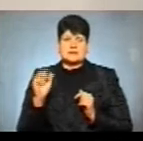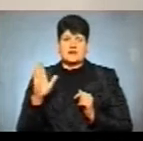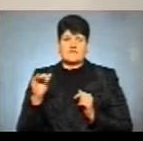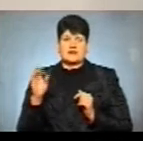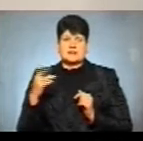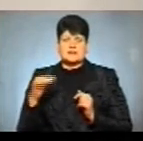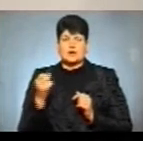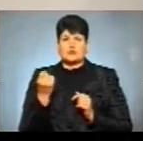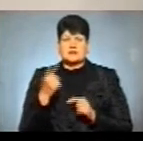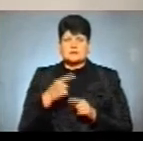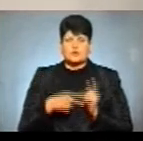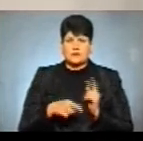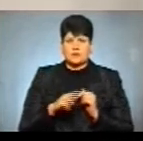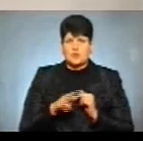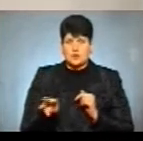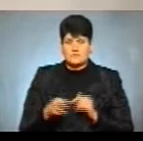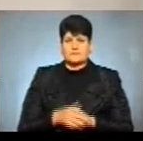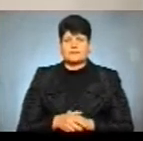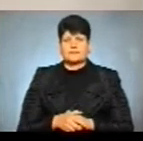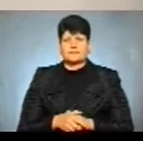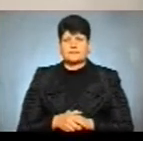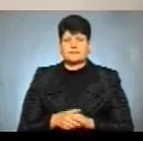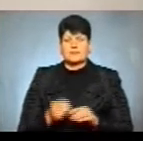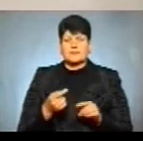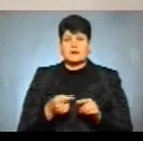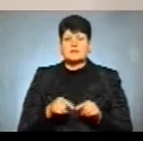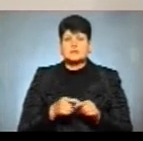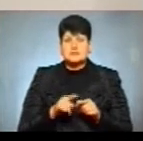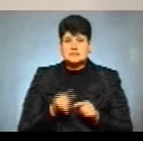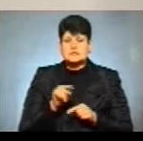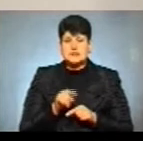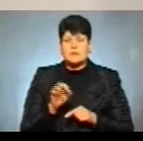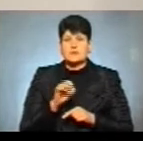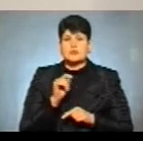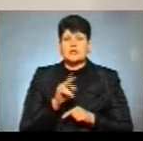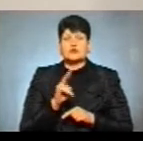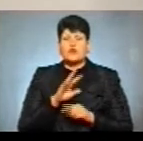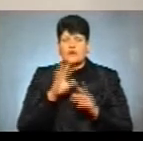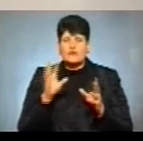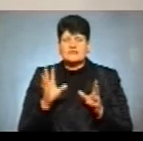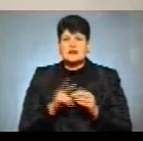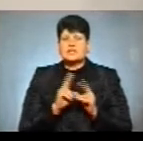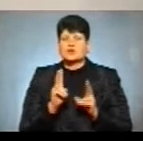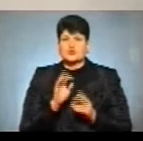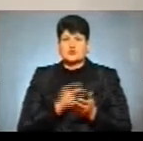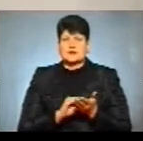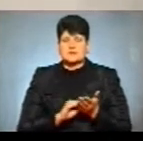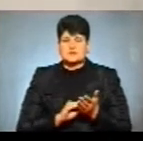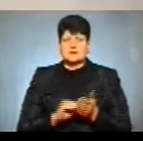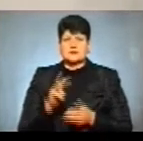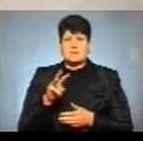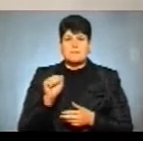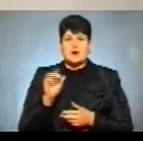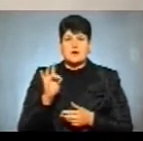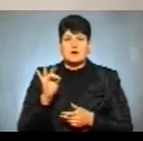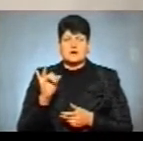– 11,5 мільйони. Теж значу про те, хто взагалі нічого не декларував – це Морощук Іван